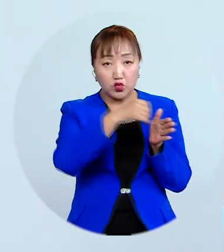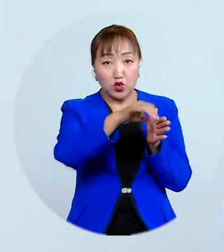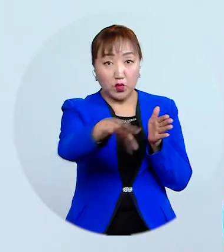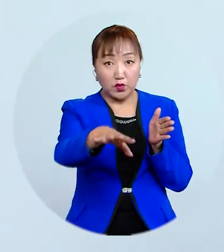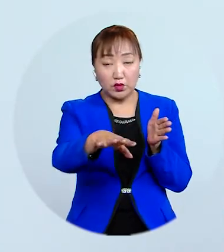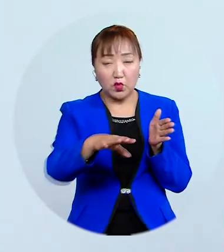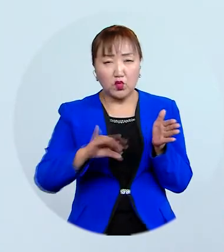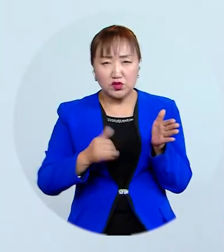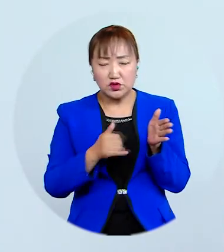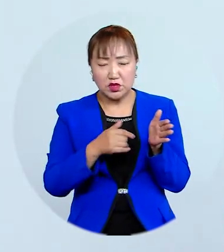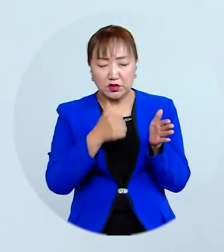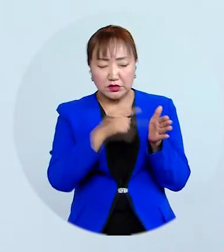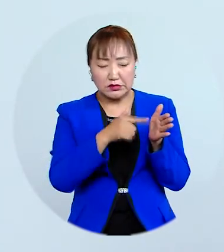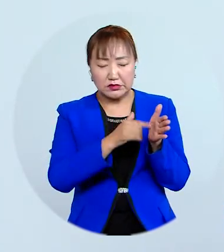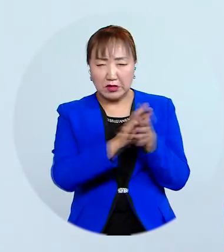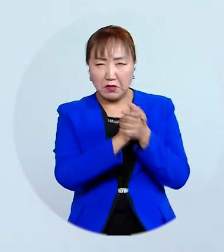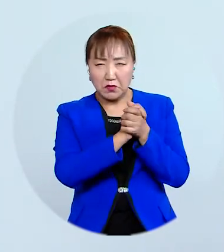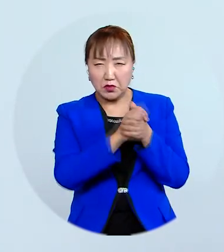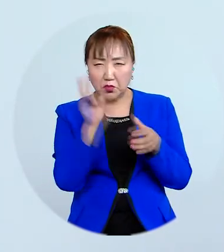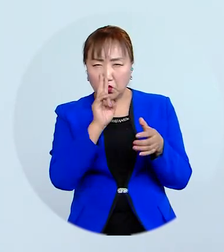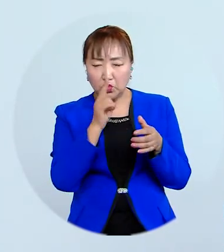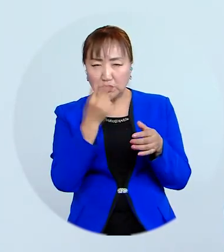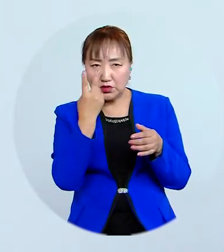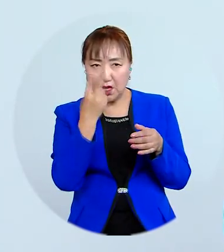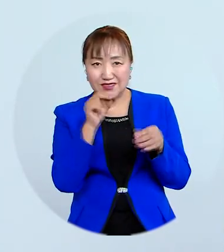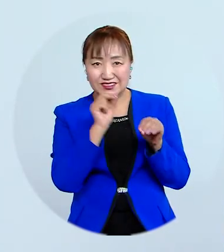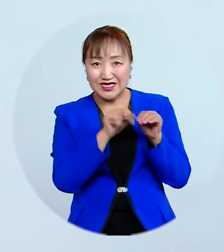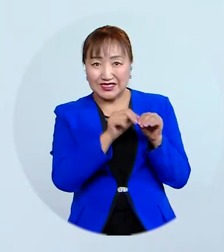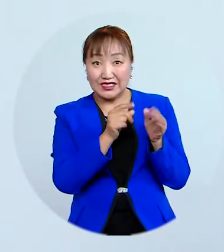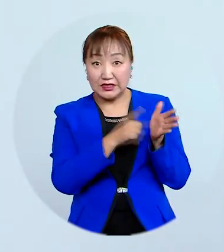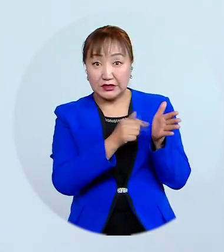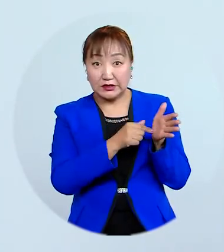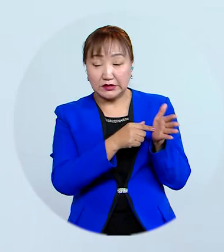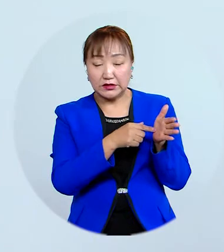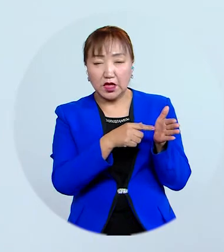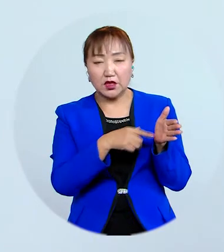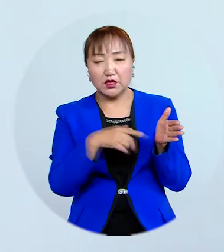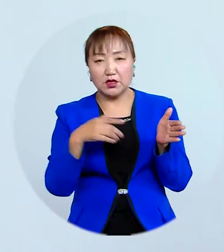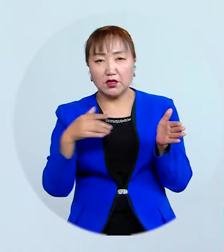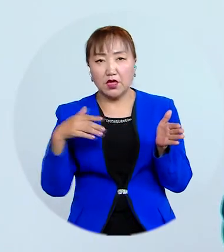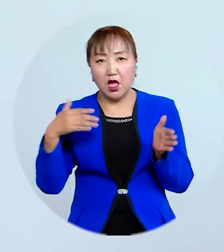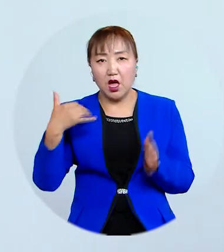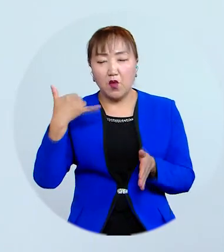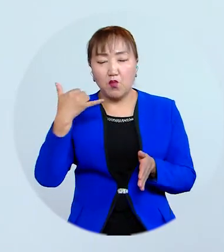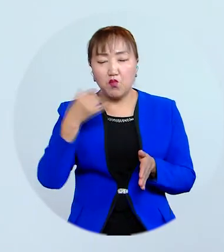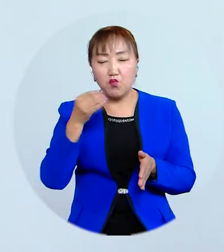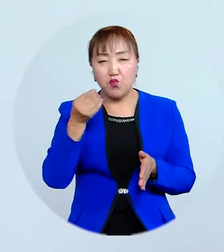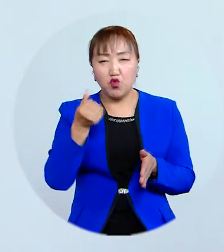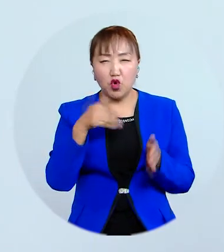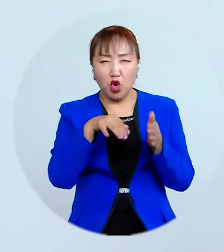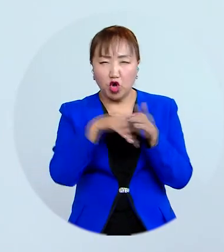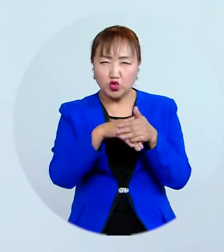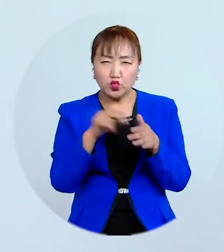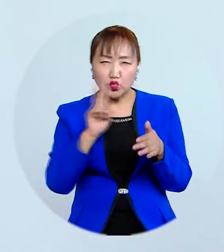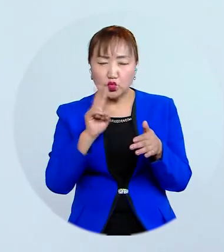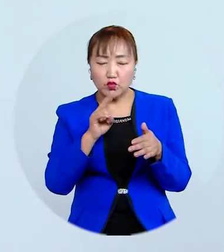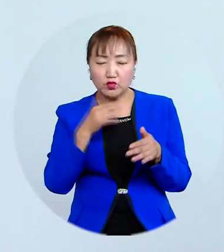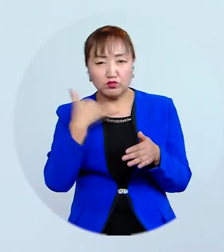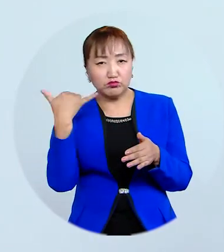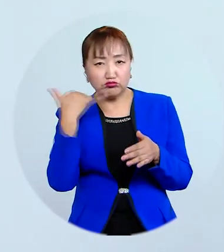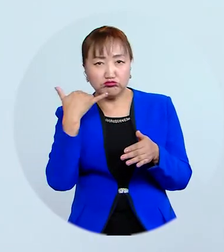дараа яаралтай богино хугацаанд бин рүүгээ одоо утасдах те имэйлээр харьцаж хагаад мөнгө орсон уу гэсгийг бол шалгаж